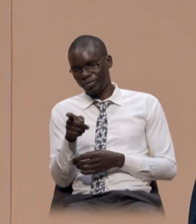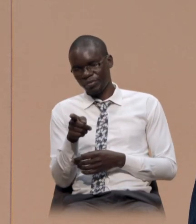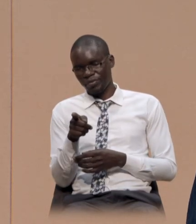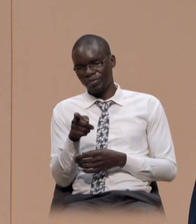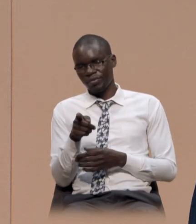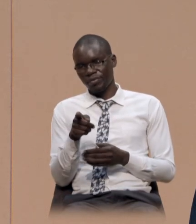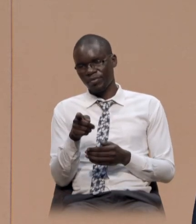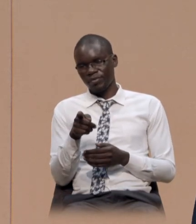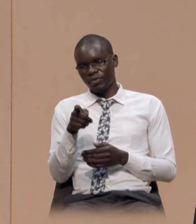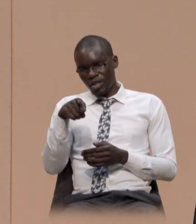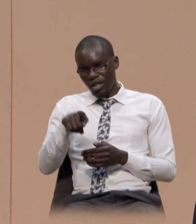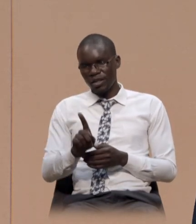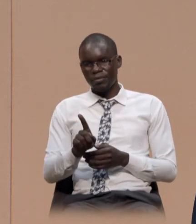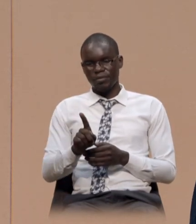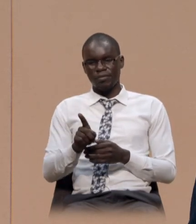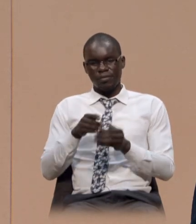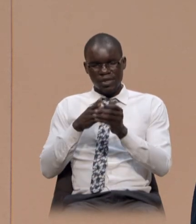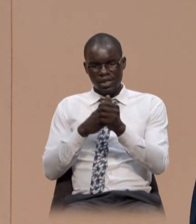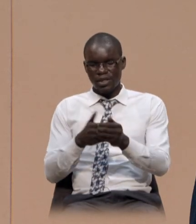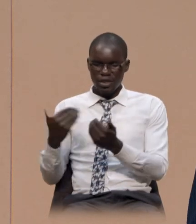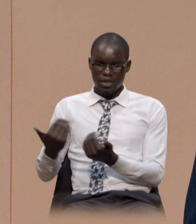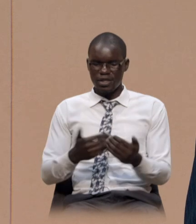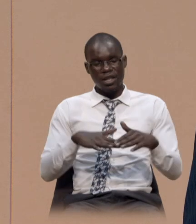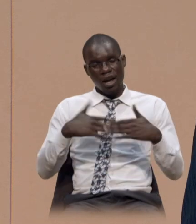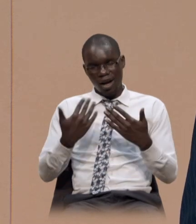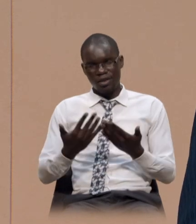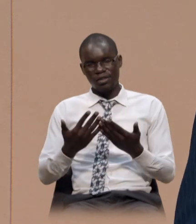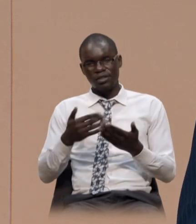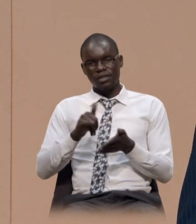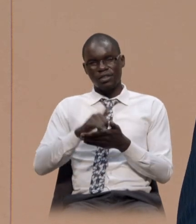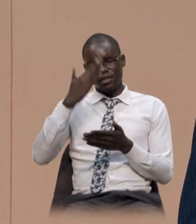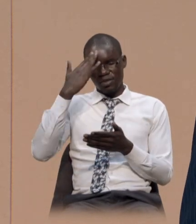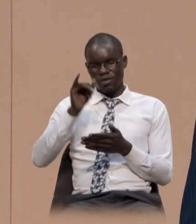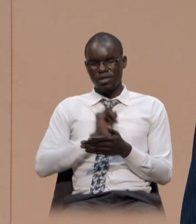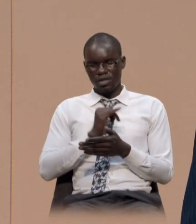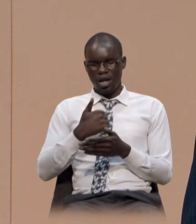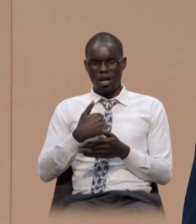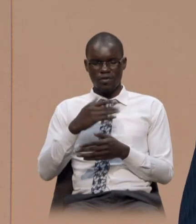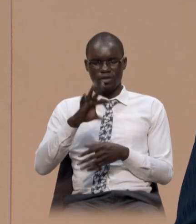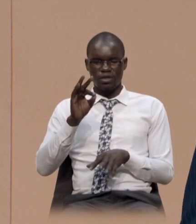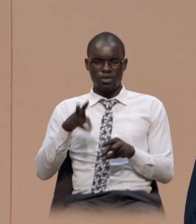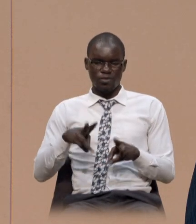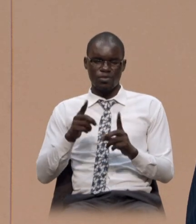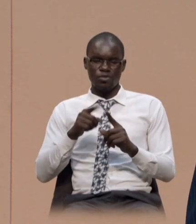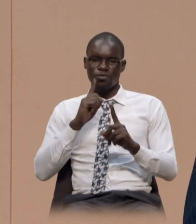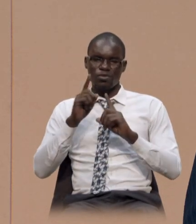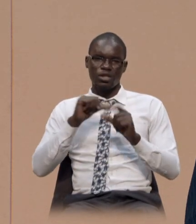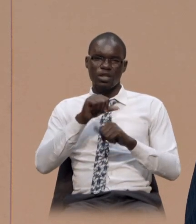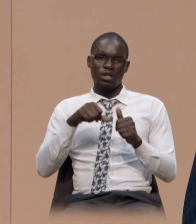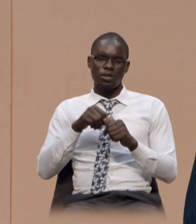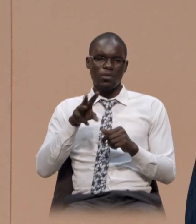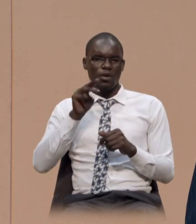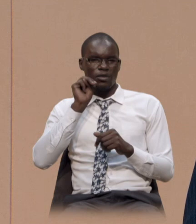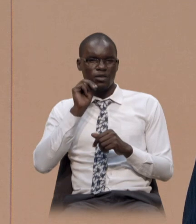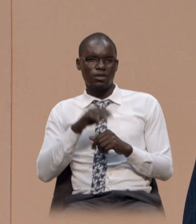kwa watoto wataishije? Na hii ndio nimeona ya kwamba ni heri niongee juu ya wao. Na ni wengi, ni